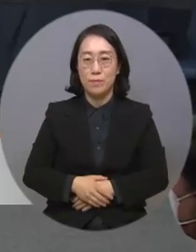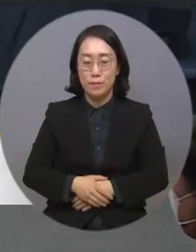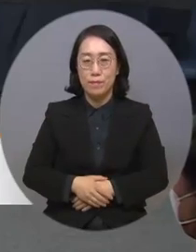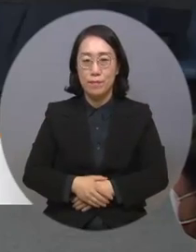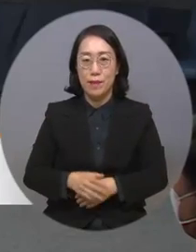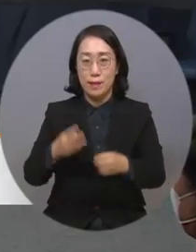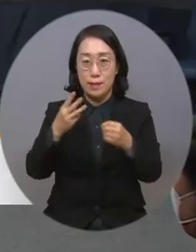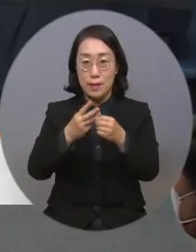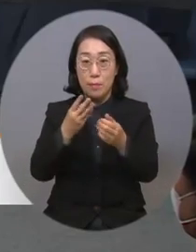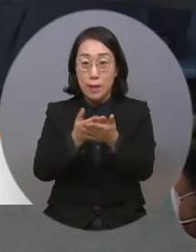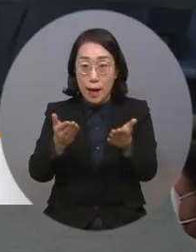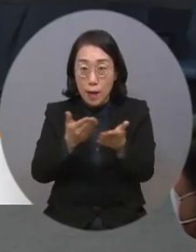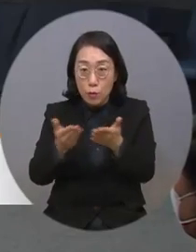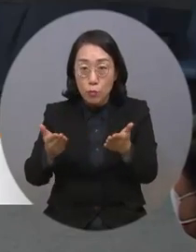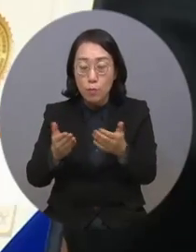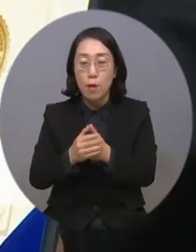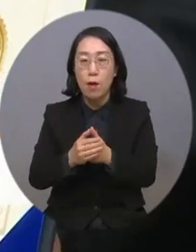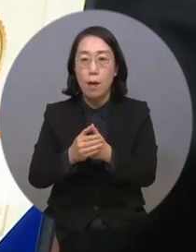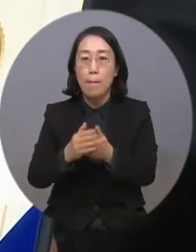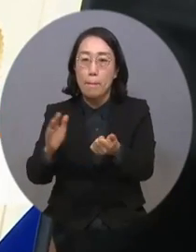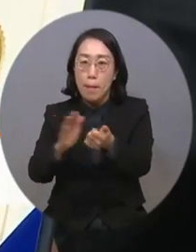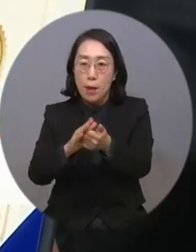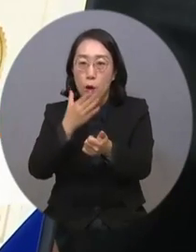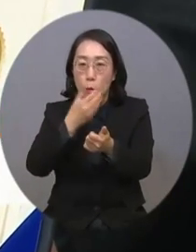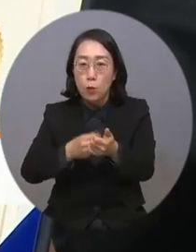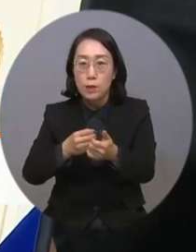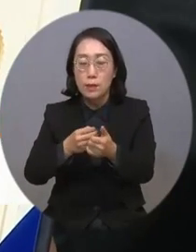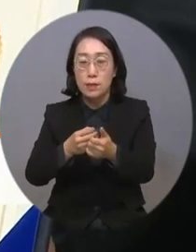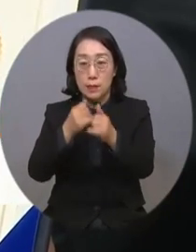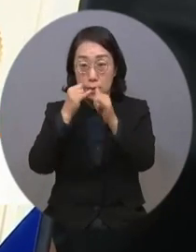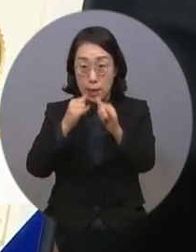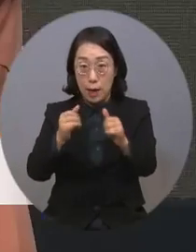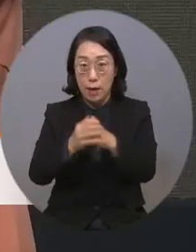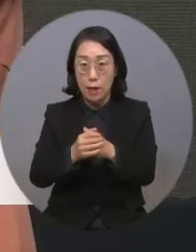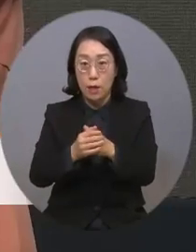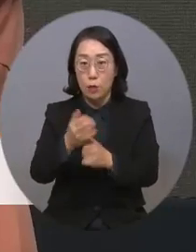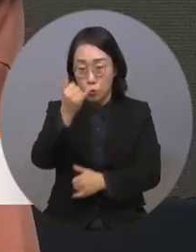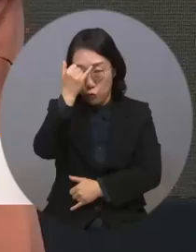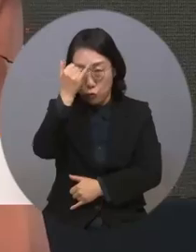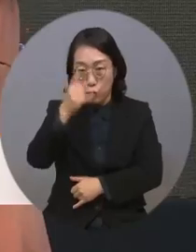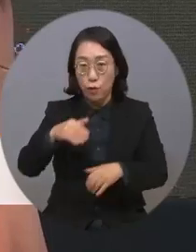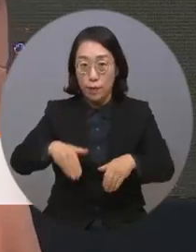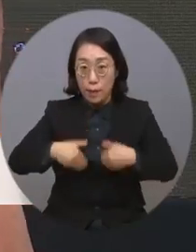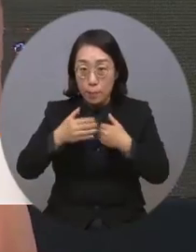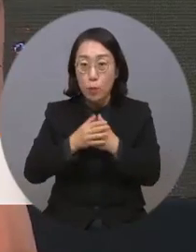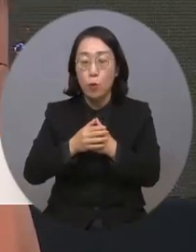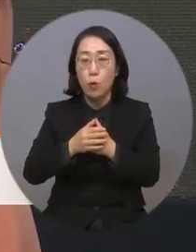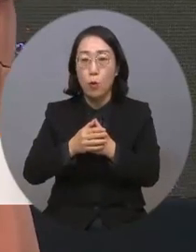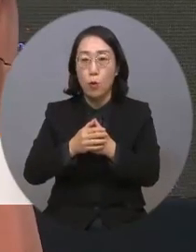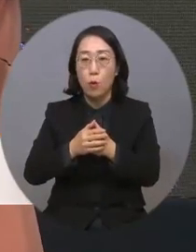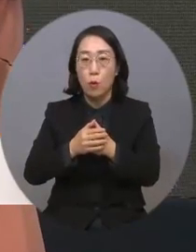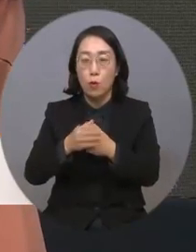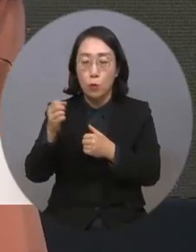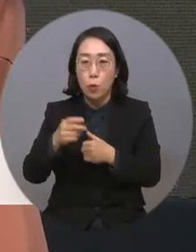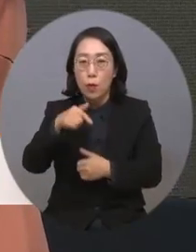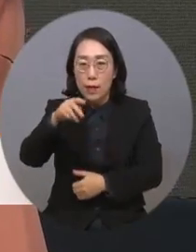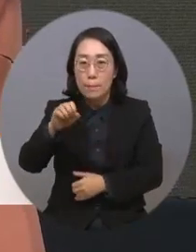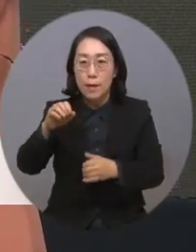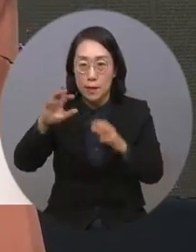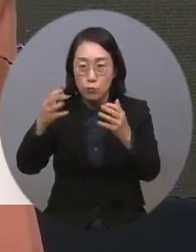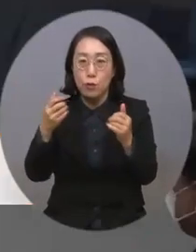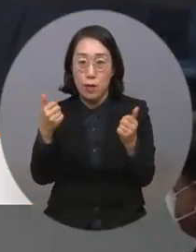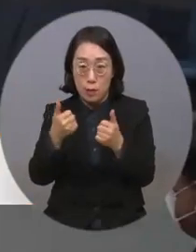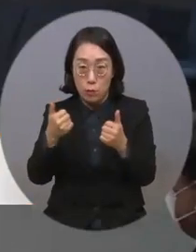제 3의 나눔과 배려 복지 대상은 양승조 충청남도 도지사 와 김해집 국회의원이 대상 수상자로